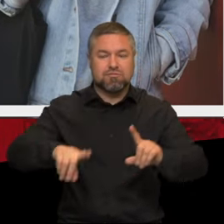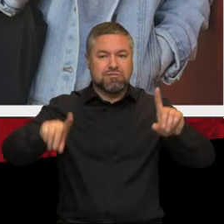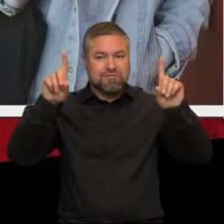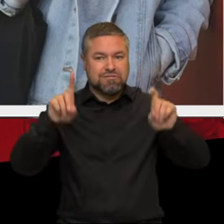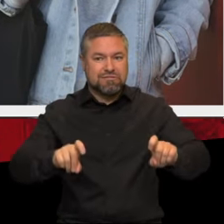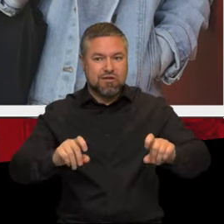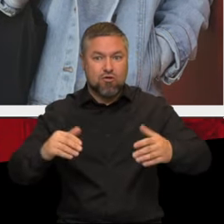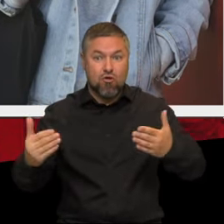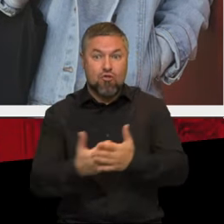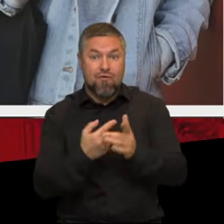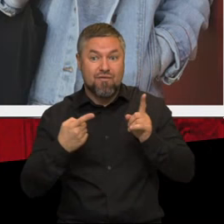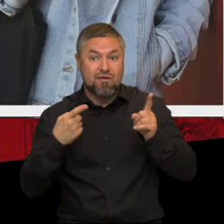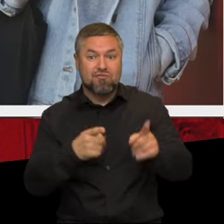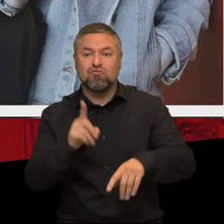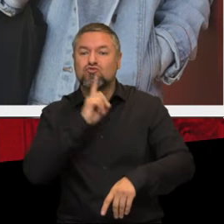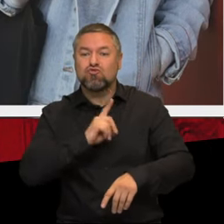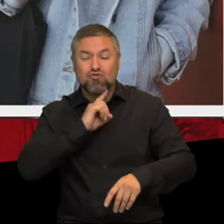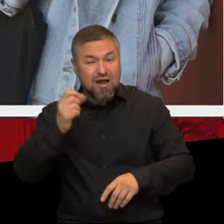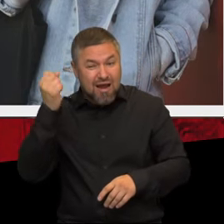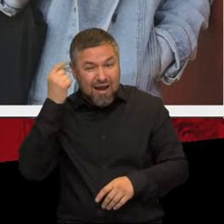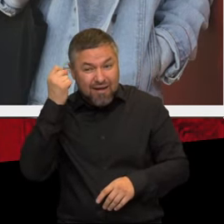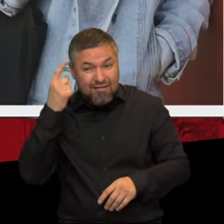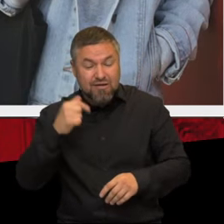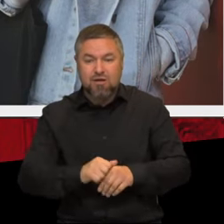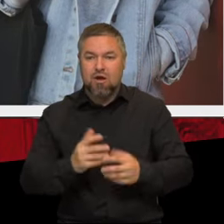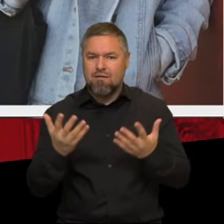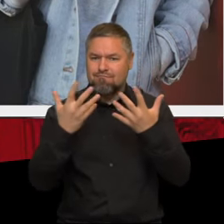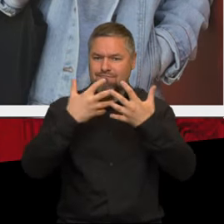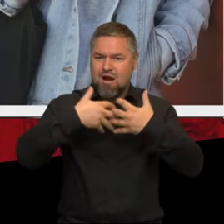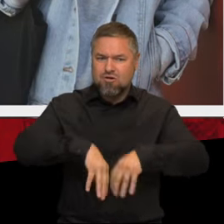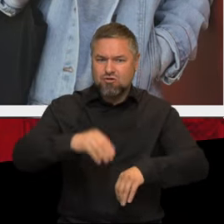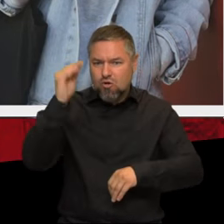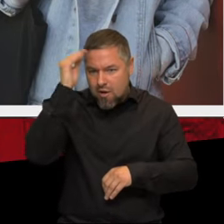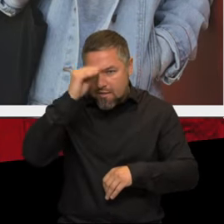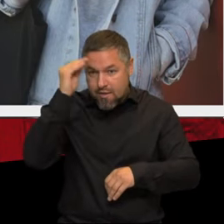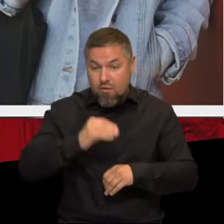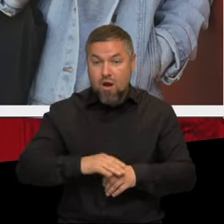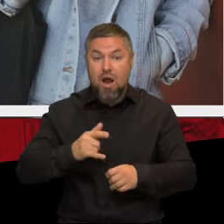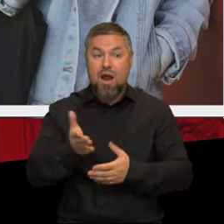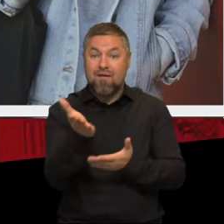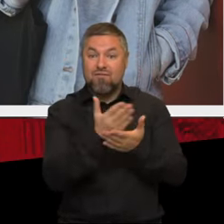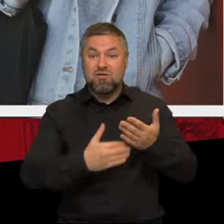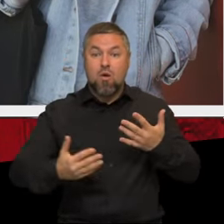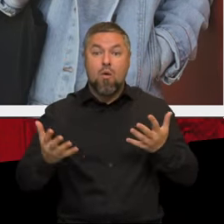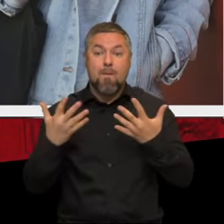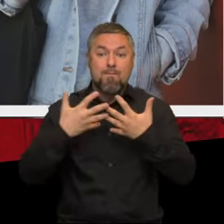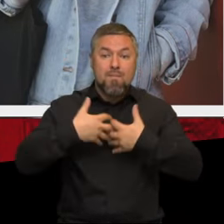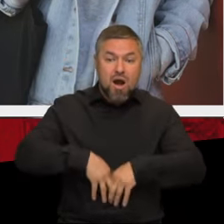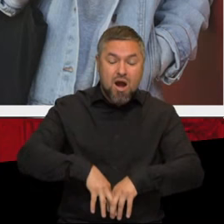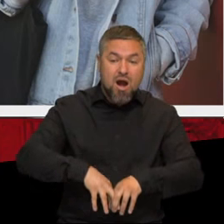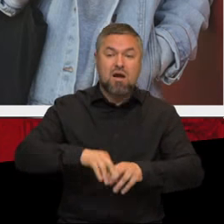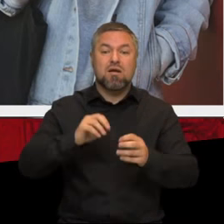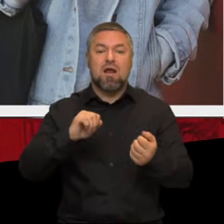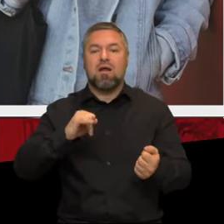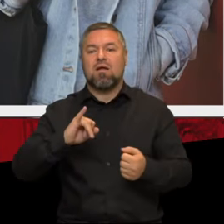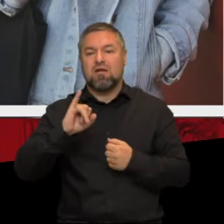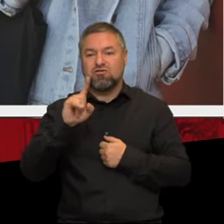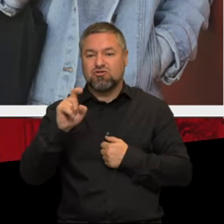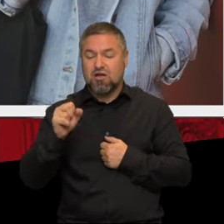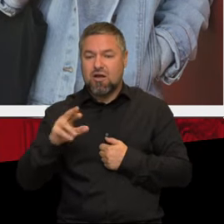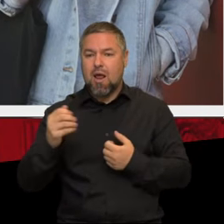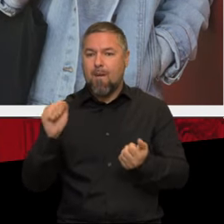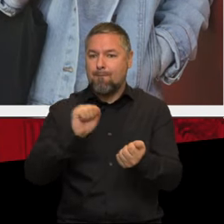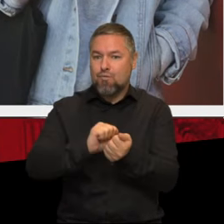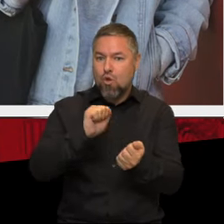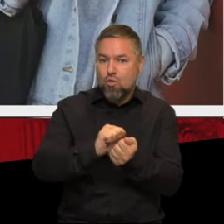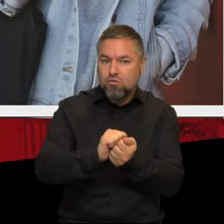uruchomiony kierunek Sztuczna Inteligencja i Uczenie Maszynowe, a na Wydziale Mechanicznym kierunek Inżynieria Produkcji. Myślę,